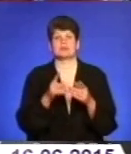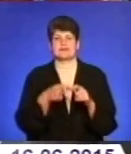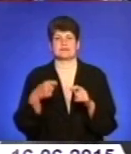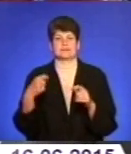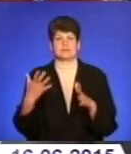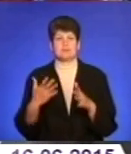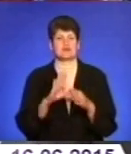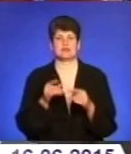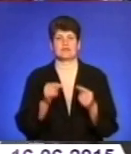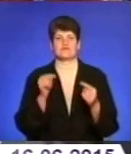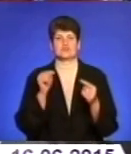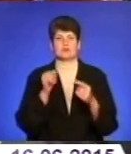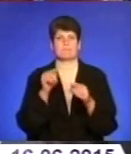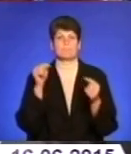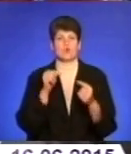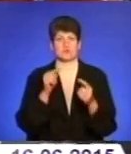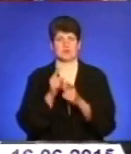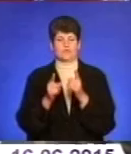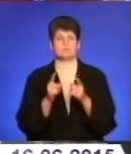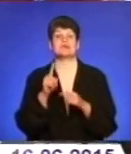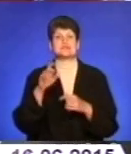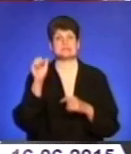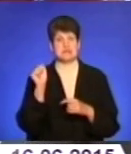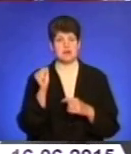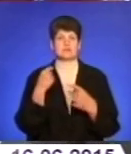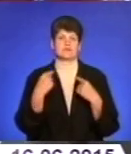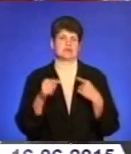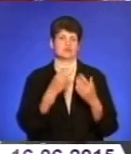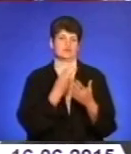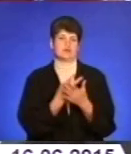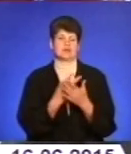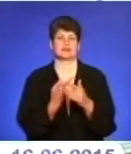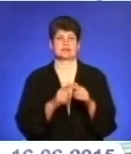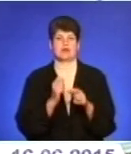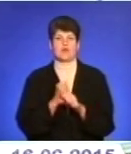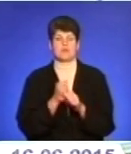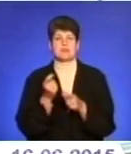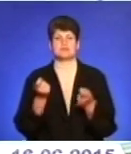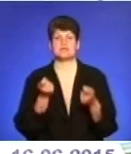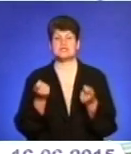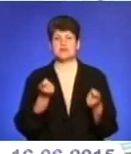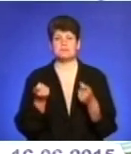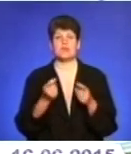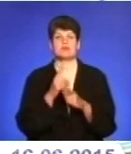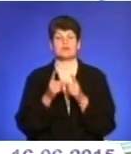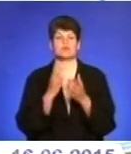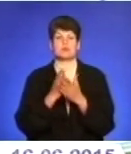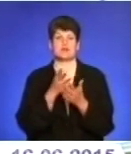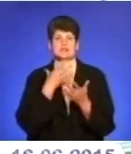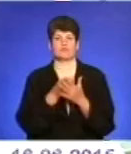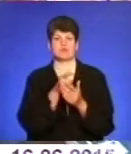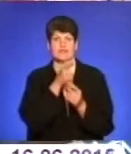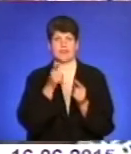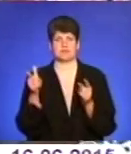не виступаємо проти реформ. Ми за реформу, але в іншому вигляді, чим це робить адміністрація. Втім, реформа має свої терміни